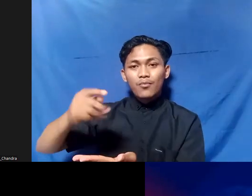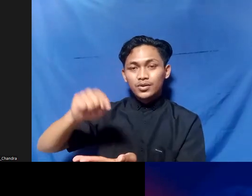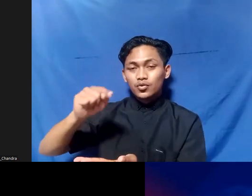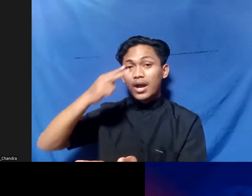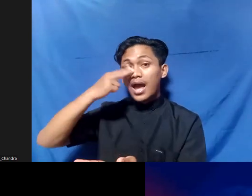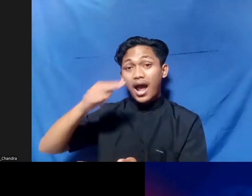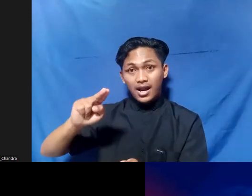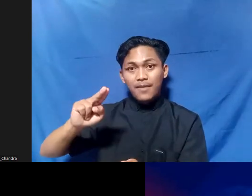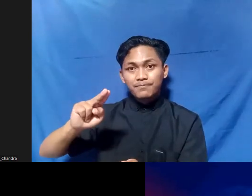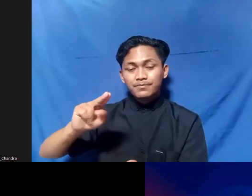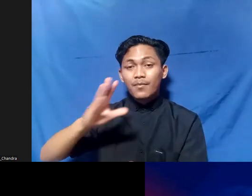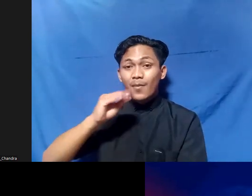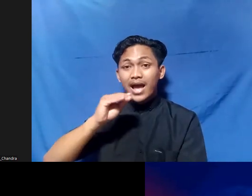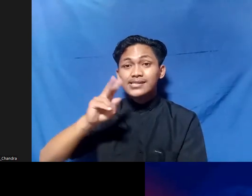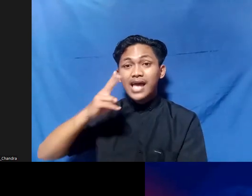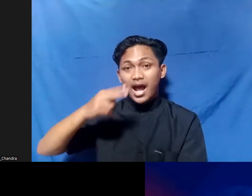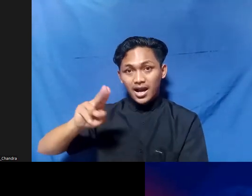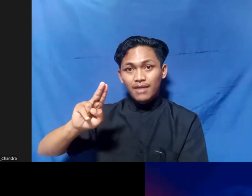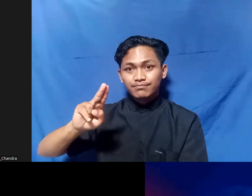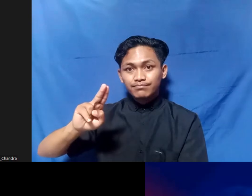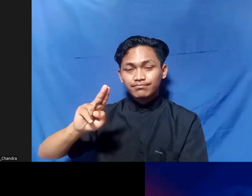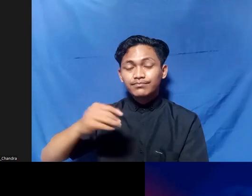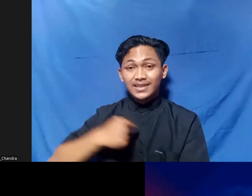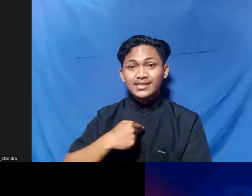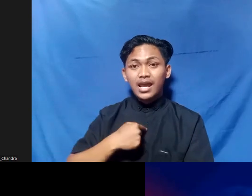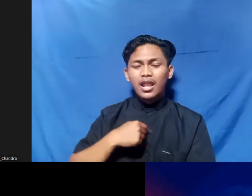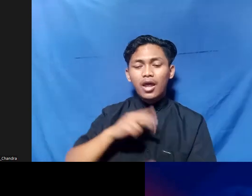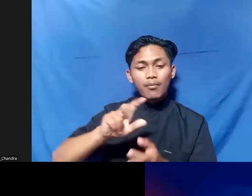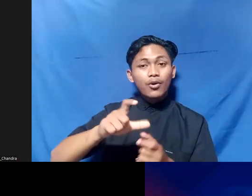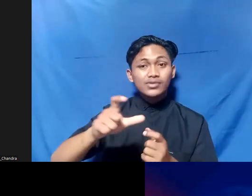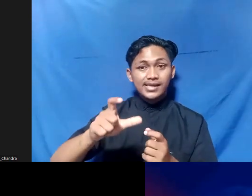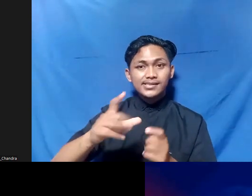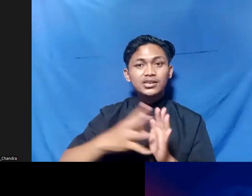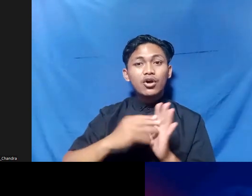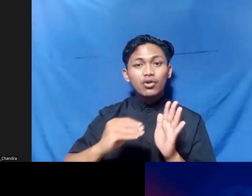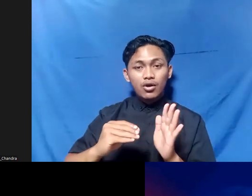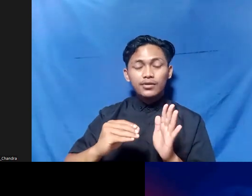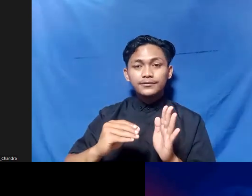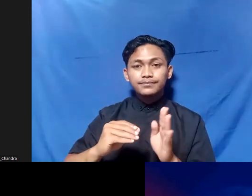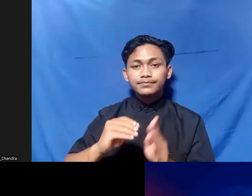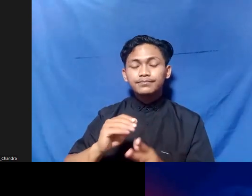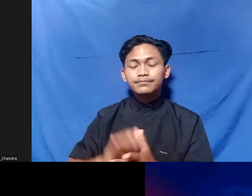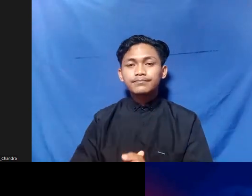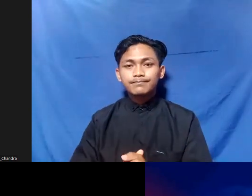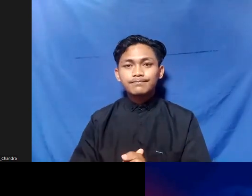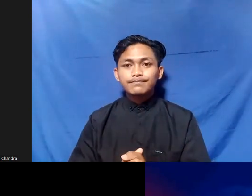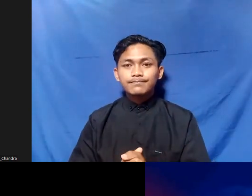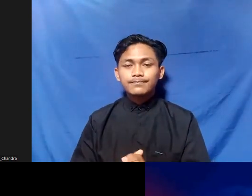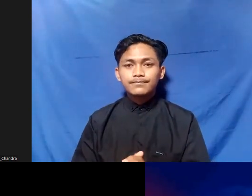baru proses download nanti kalau akan ditampilkan